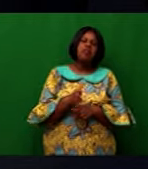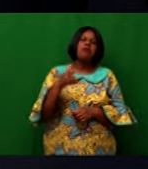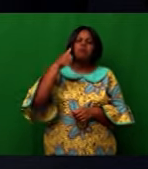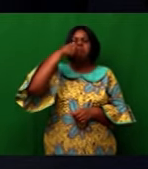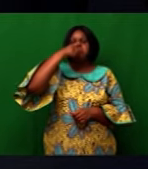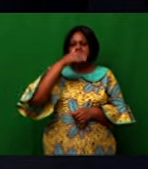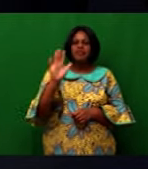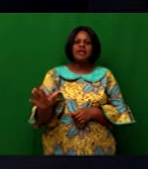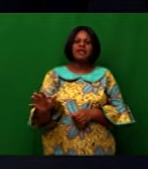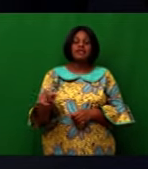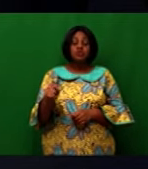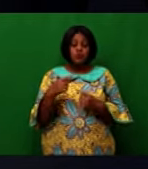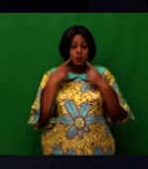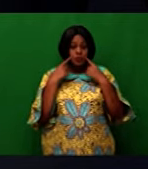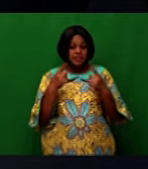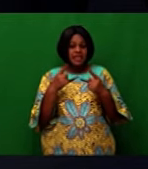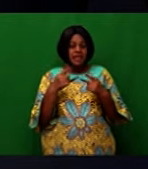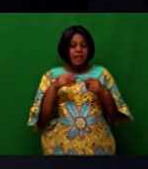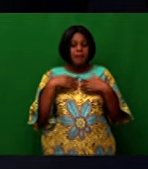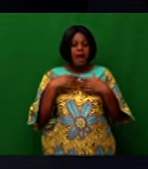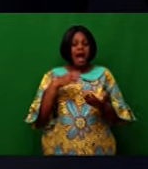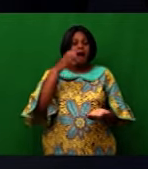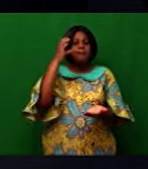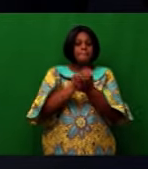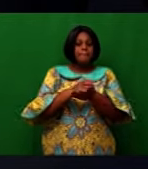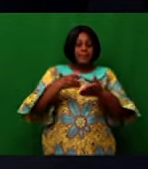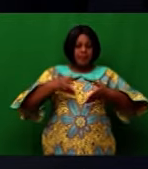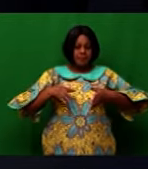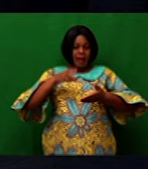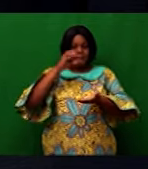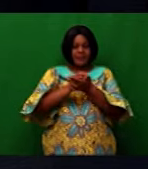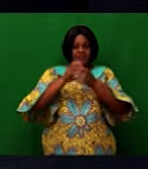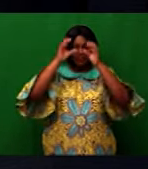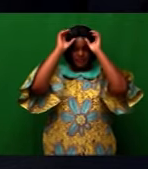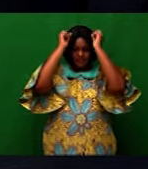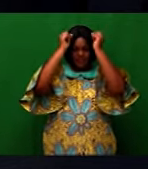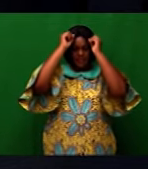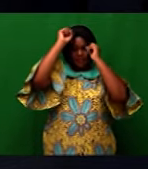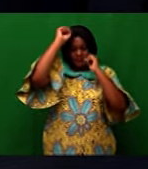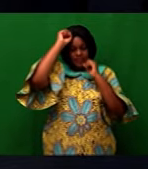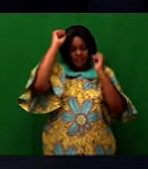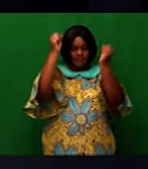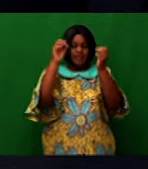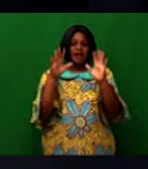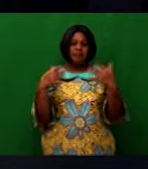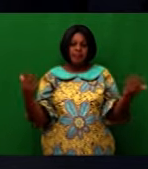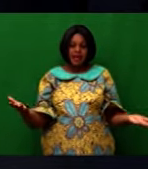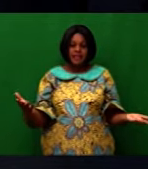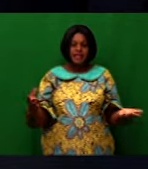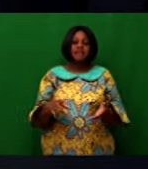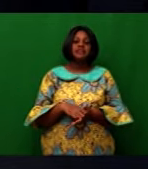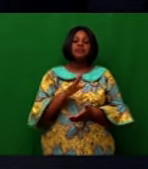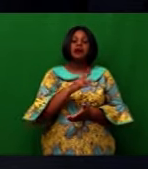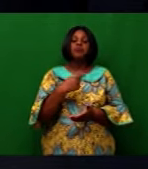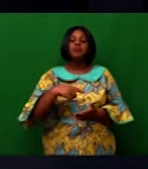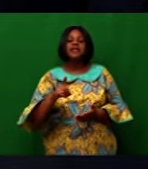havana mabirth certificates nekuda kwechipare baba havawani mukana wekuenda namainini kuti